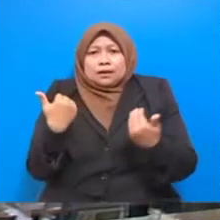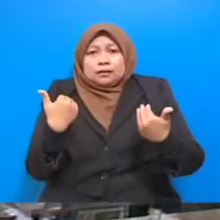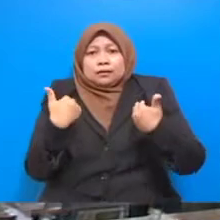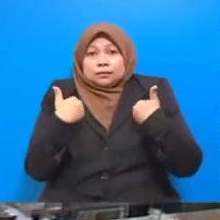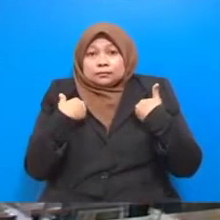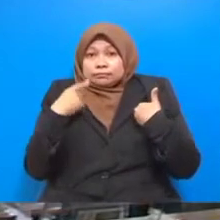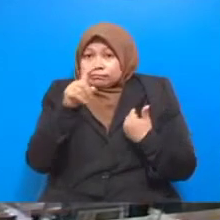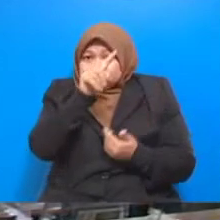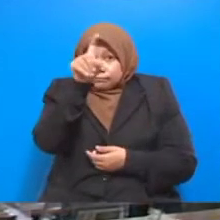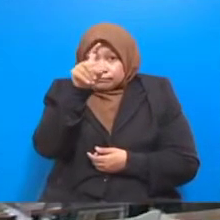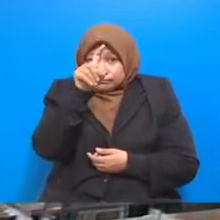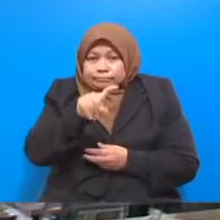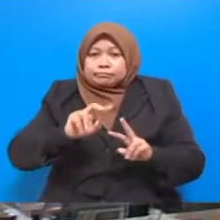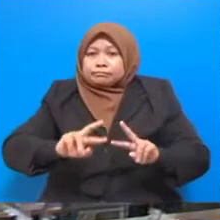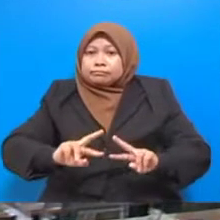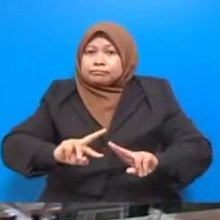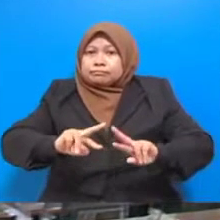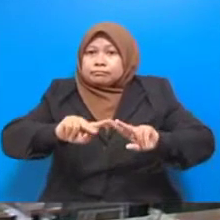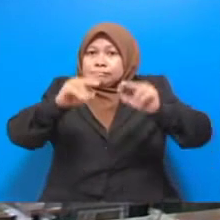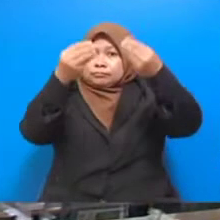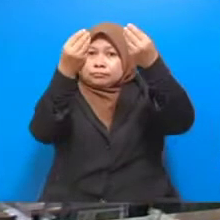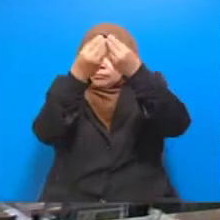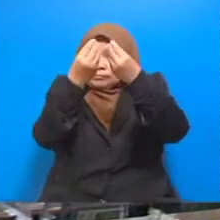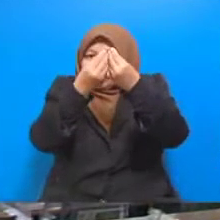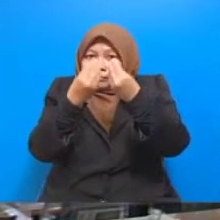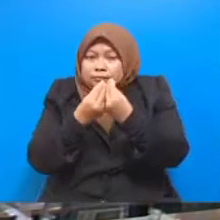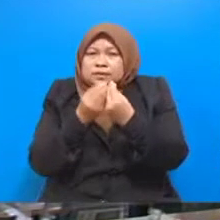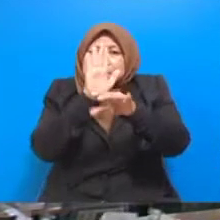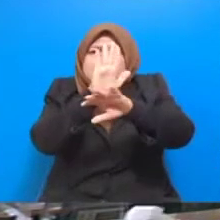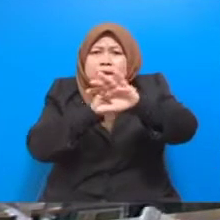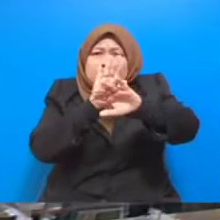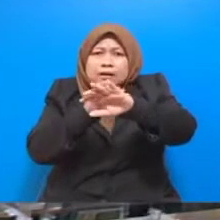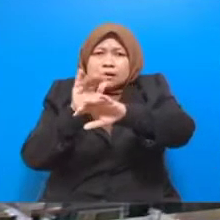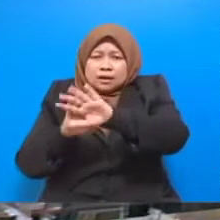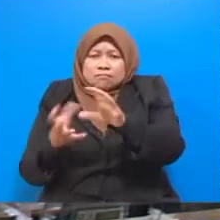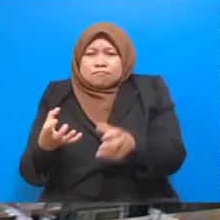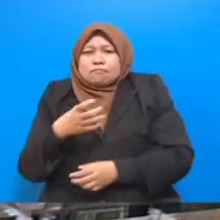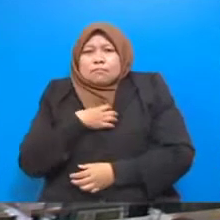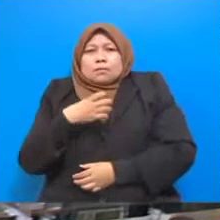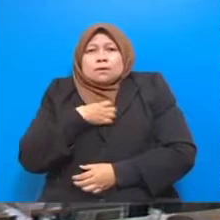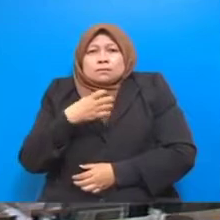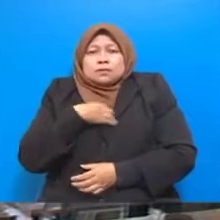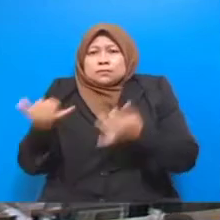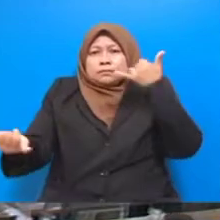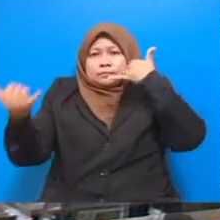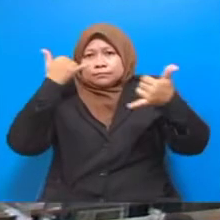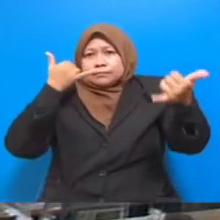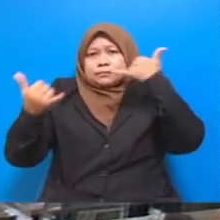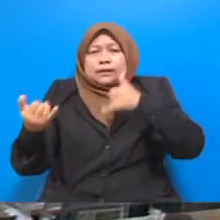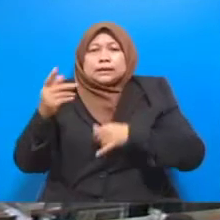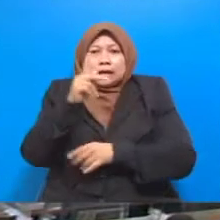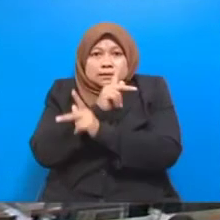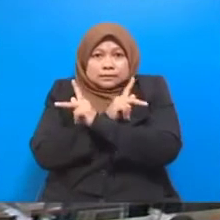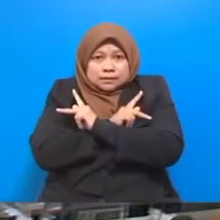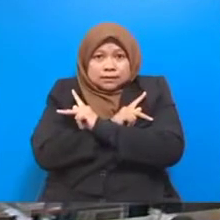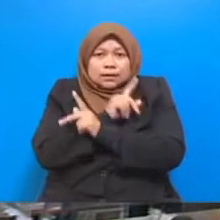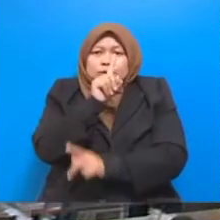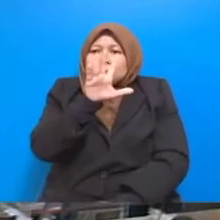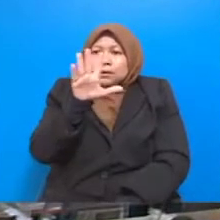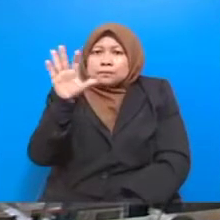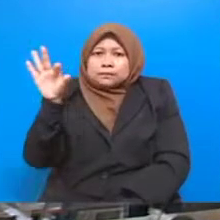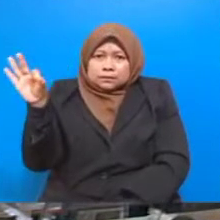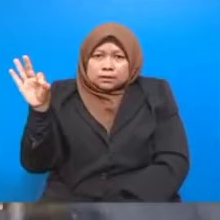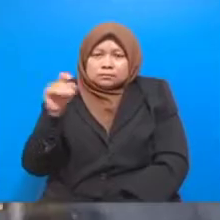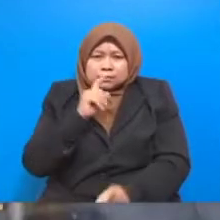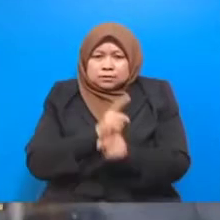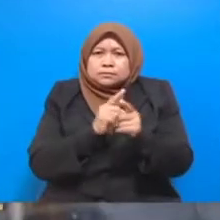adegan peningkatan jumlah panggilan dan juga aduan yang diterima oleh kalian kasih sepanjang